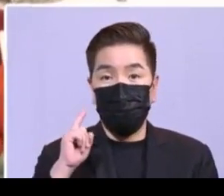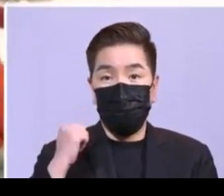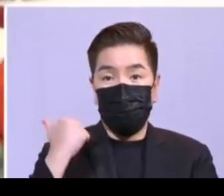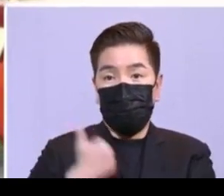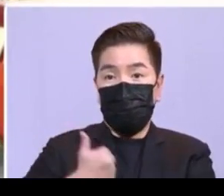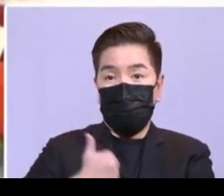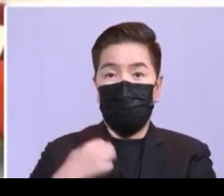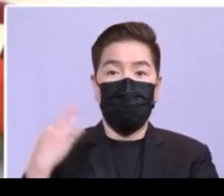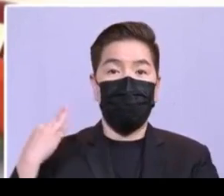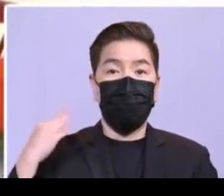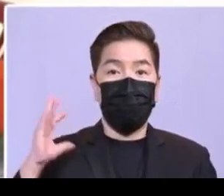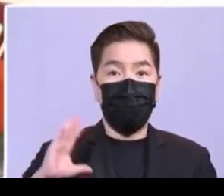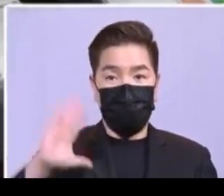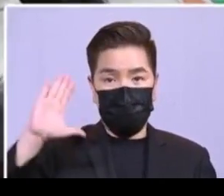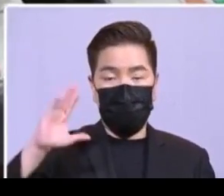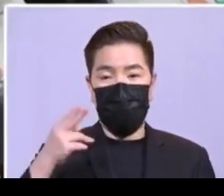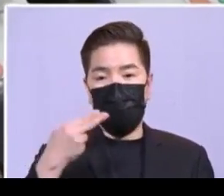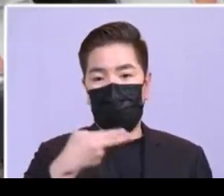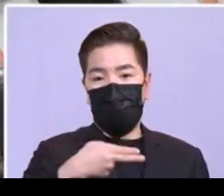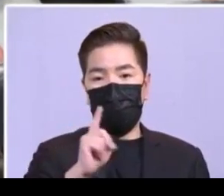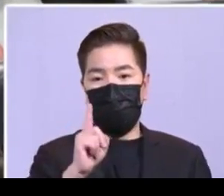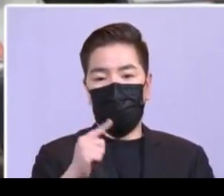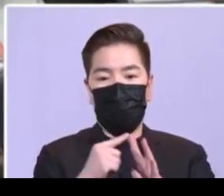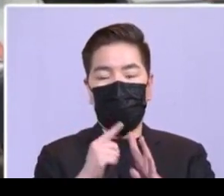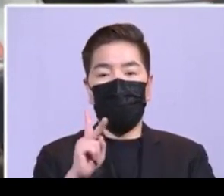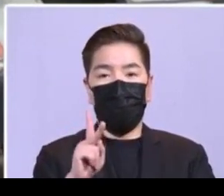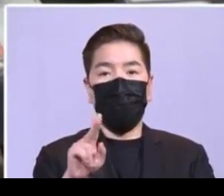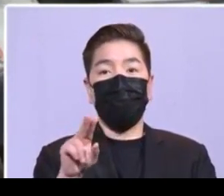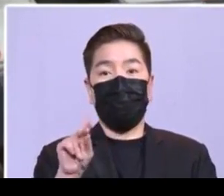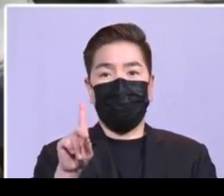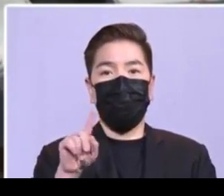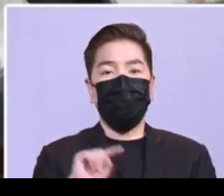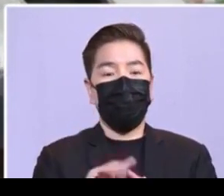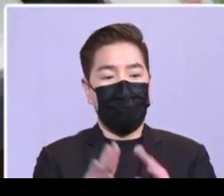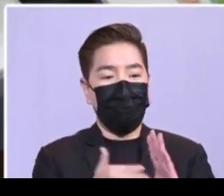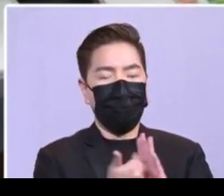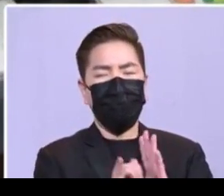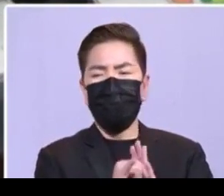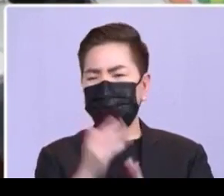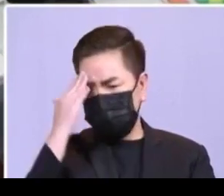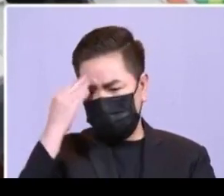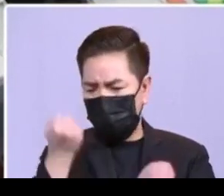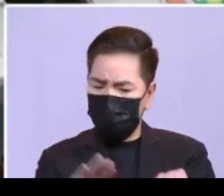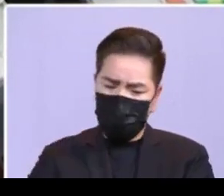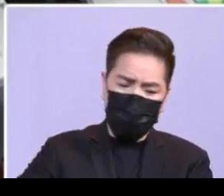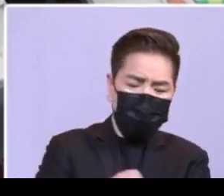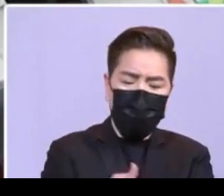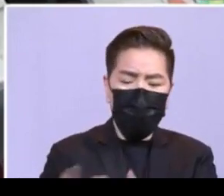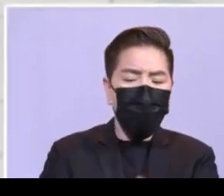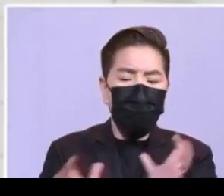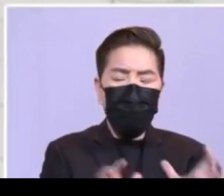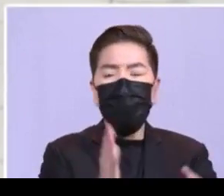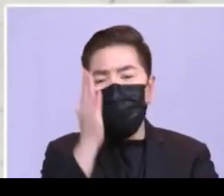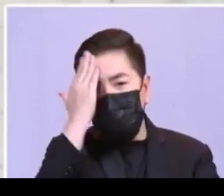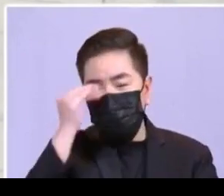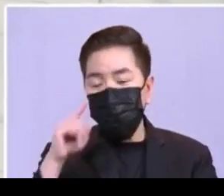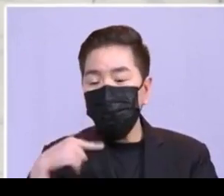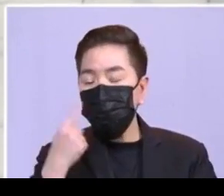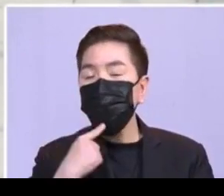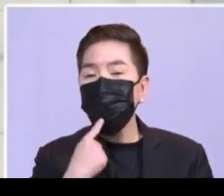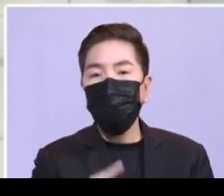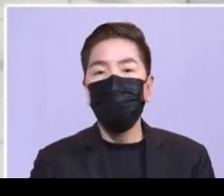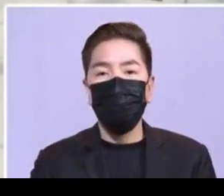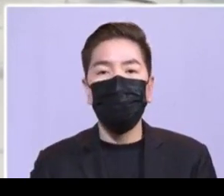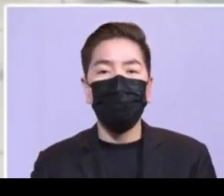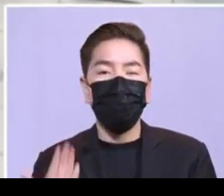วหน้าอาสากู้ภัยฮุก31จังหวัดยโสธรถามว่าไอเดียเนี่ยมาจากไหนคุณนภัสสรบอกว่า